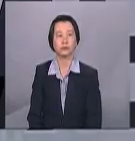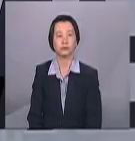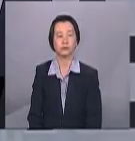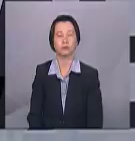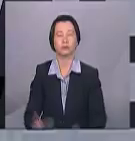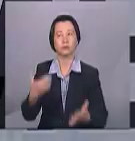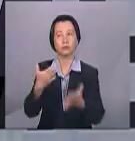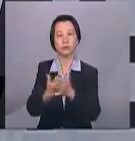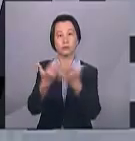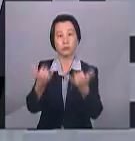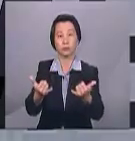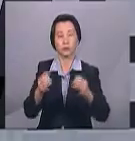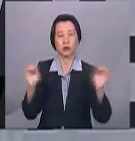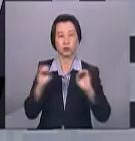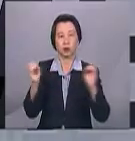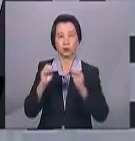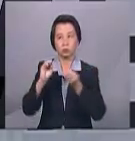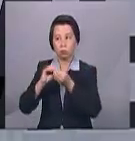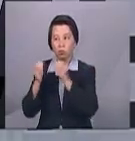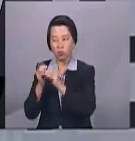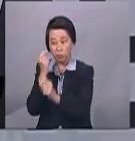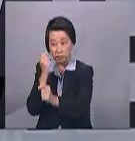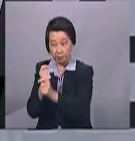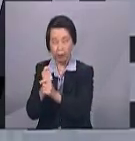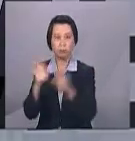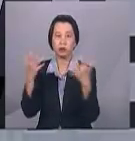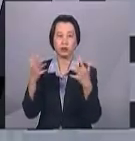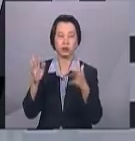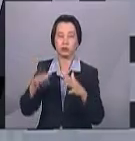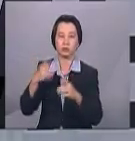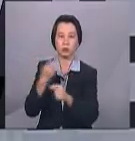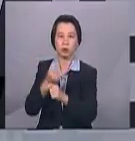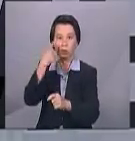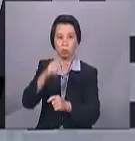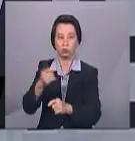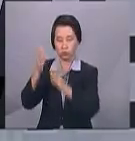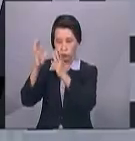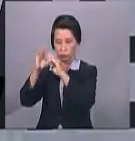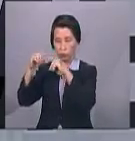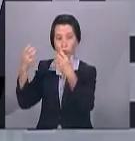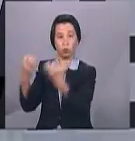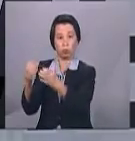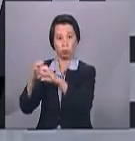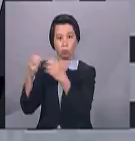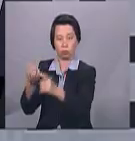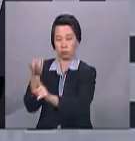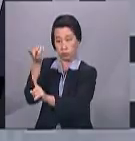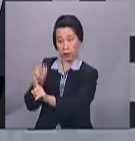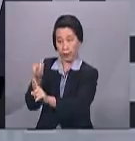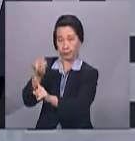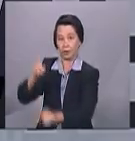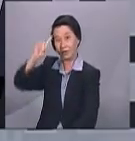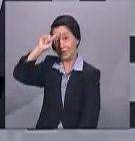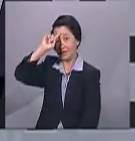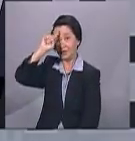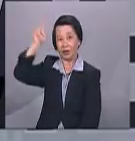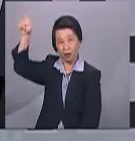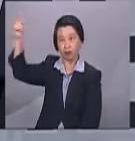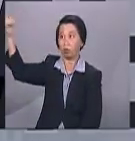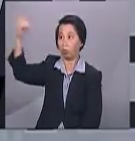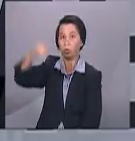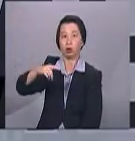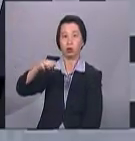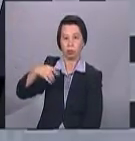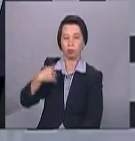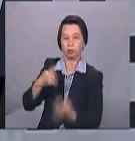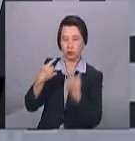Setakat ini kita tak ada figure yang tepat lagi untuk jemaah tabligh di India, tetapi kita masih menyiasatlah. Jadi